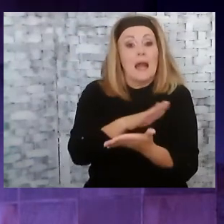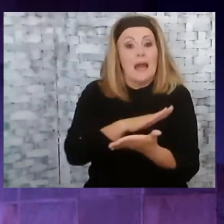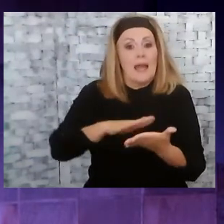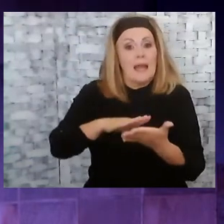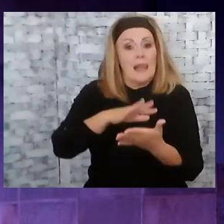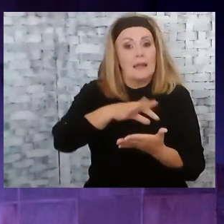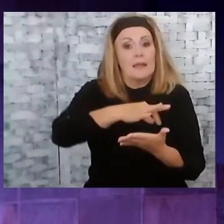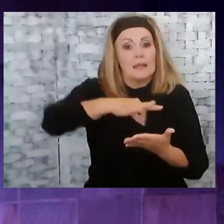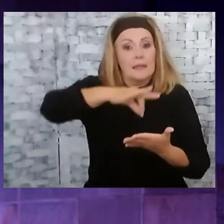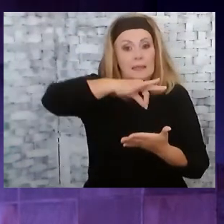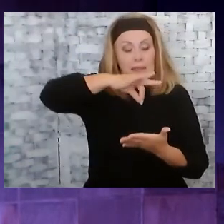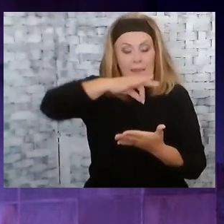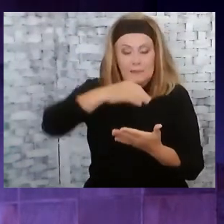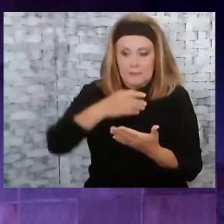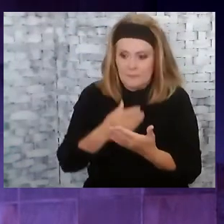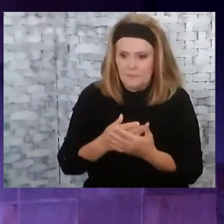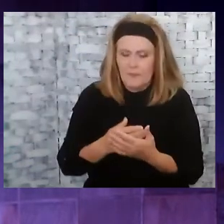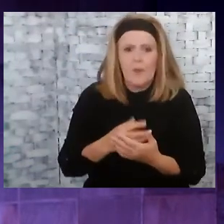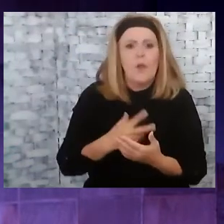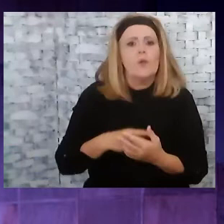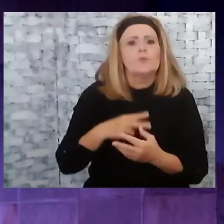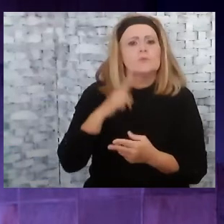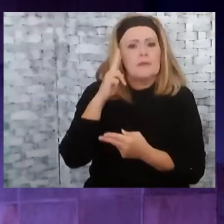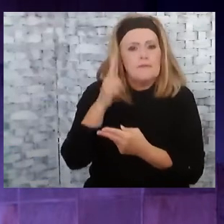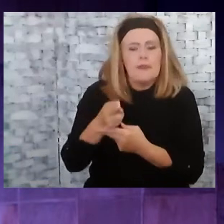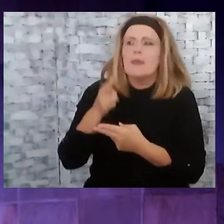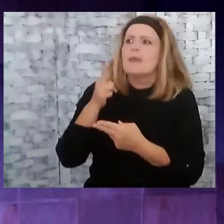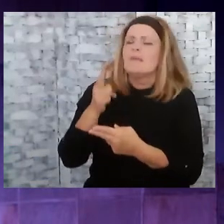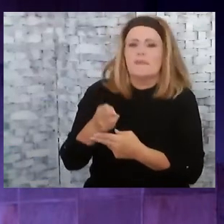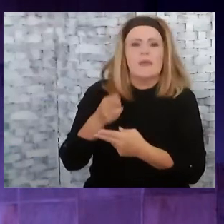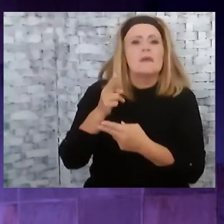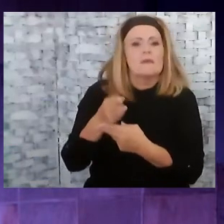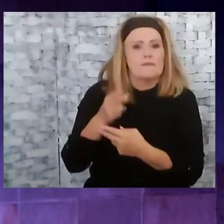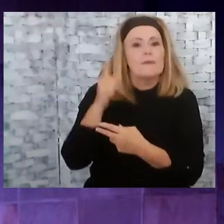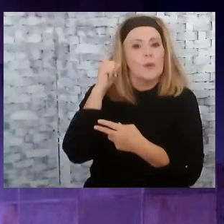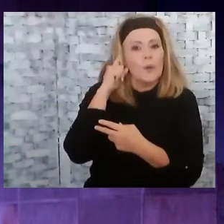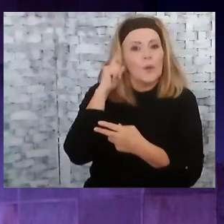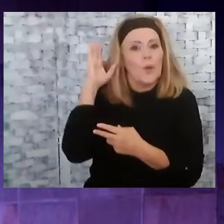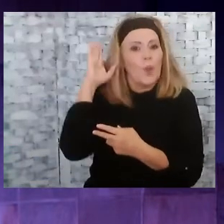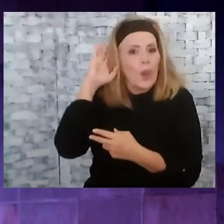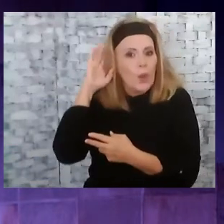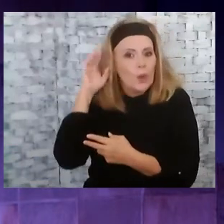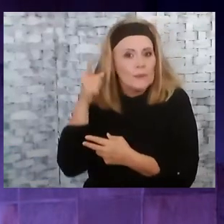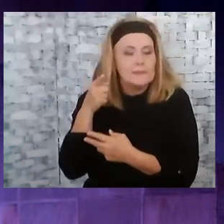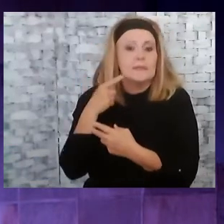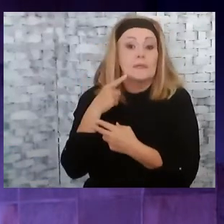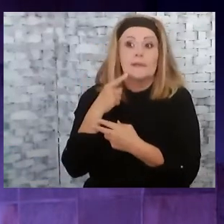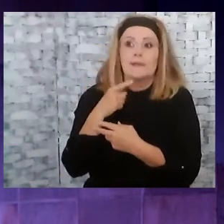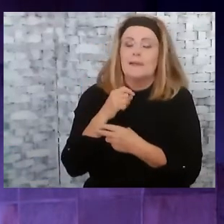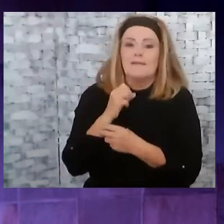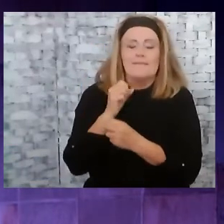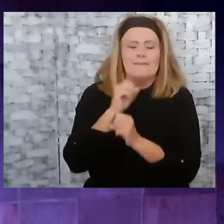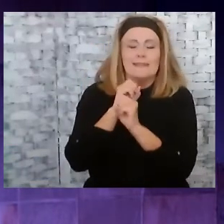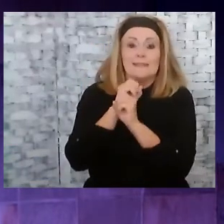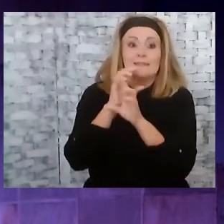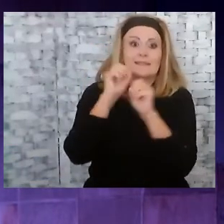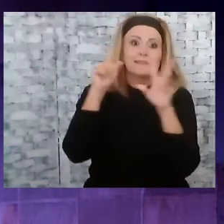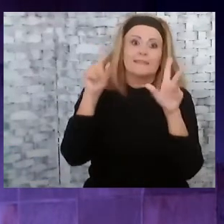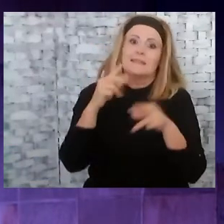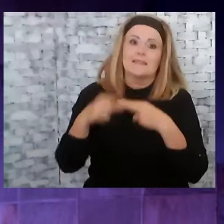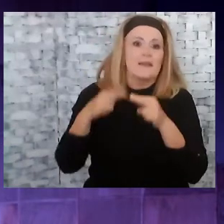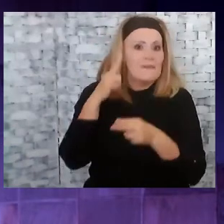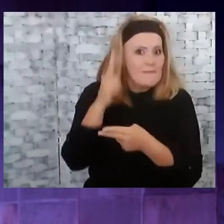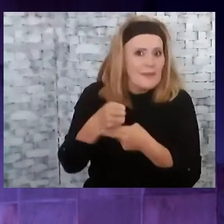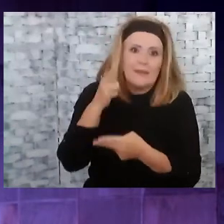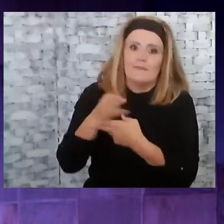en wat jy sê kan, wat hy sê, kan jy eintlik oor en oor na luister. So, dis wonderlik van hierdie medium nou, nee, jy kan môre weer luister, en oor môre, en